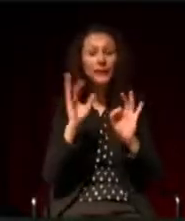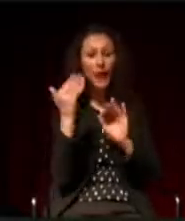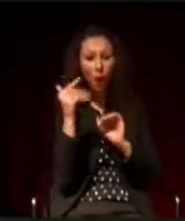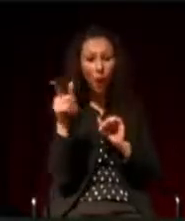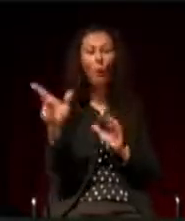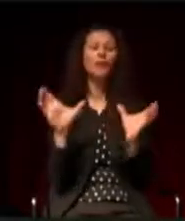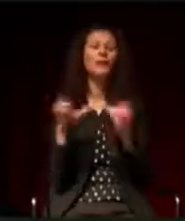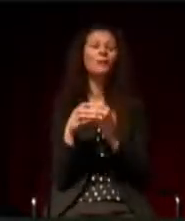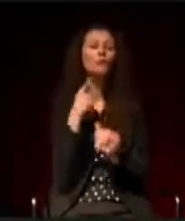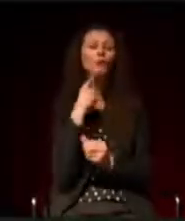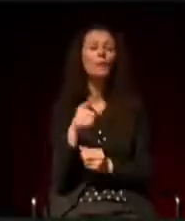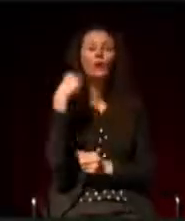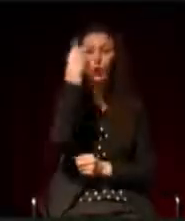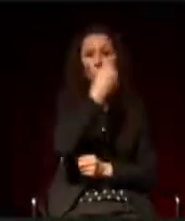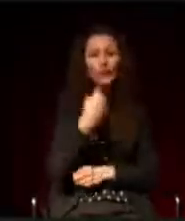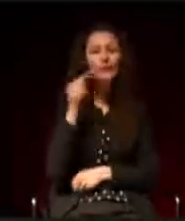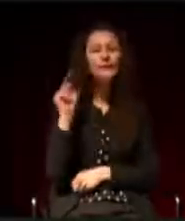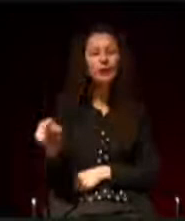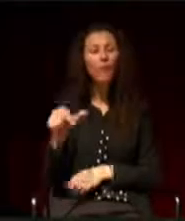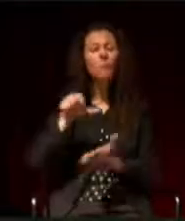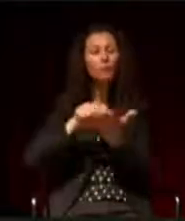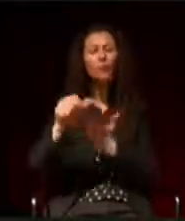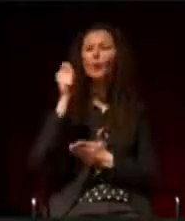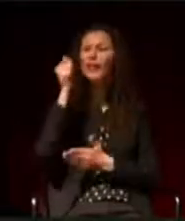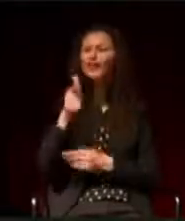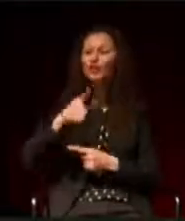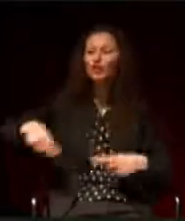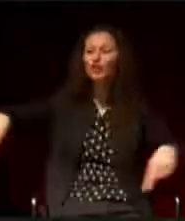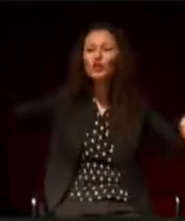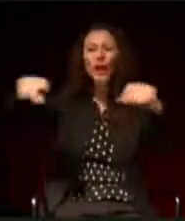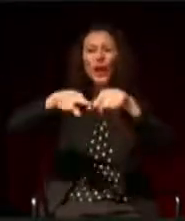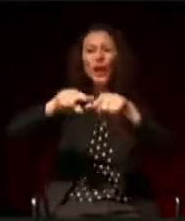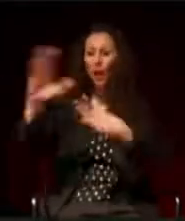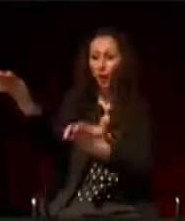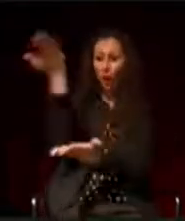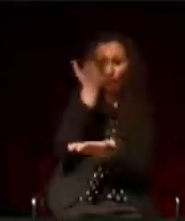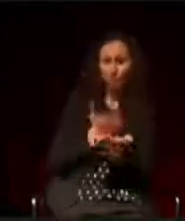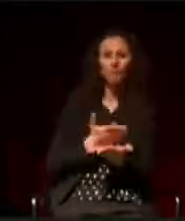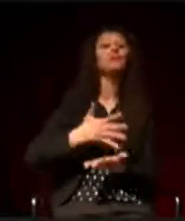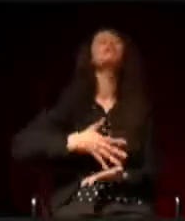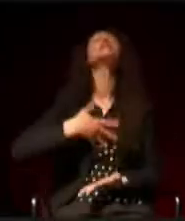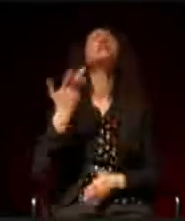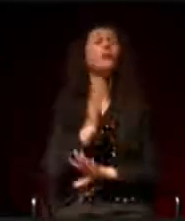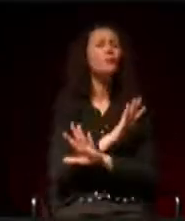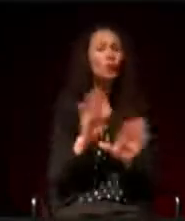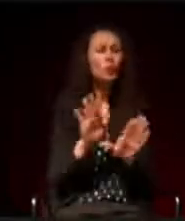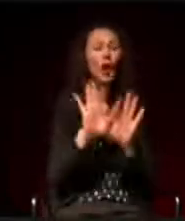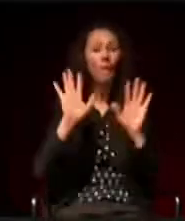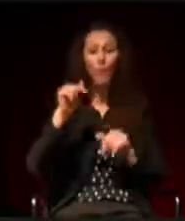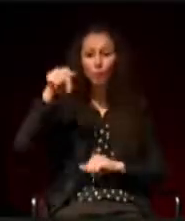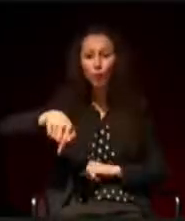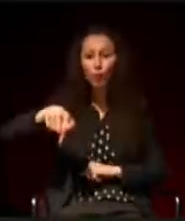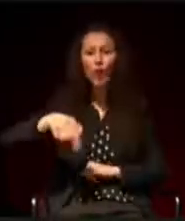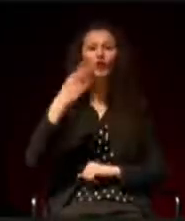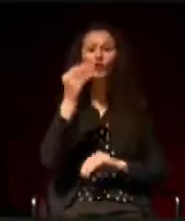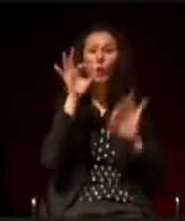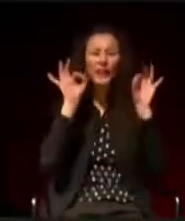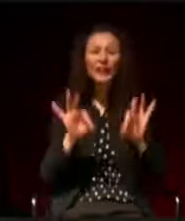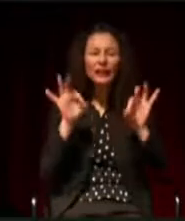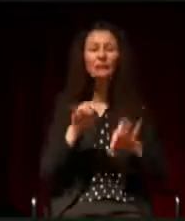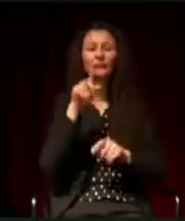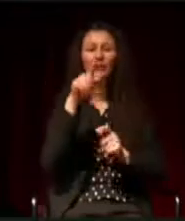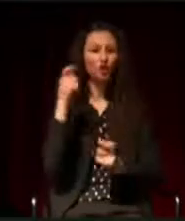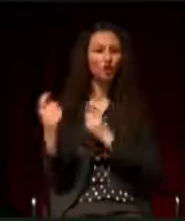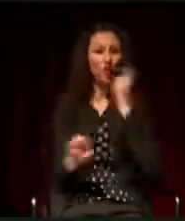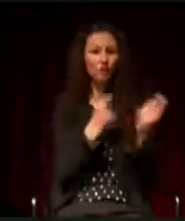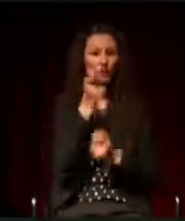yapıları kapsıyor. Dolayısıyla bütün ilçeyi kapsayan bir şey getirmelerini tabii ki istemiyoruz. Ama burada çok titiz bir